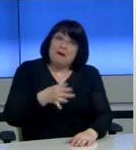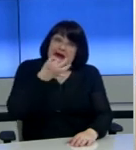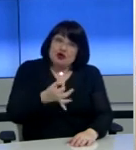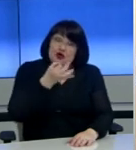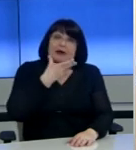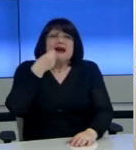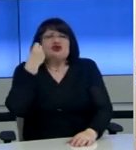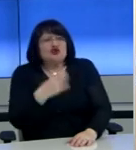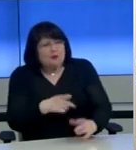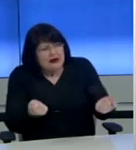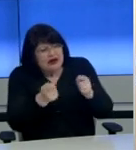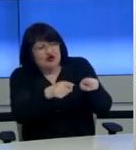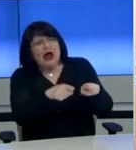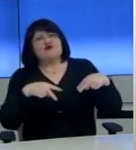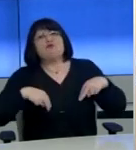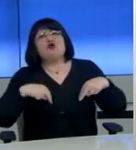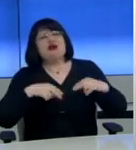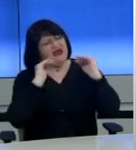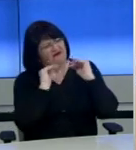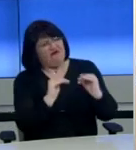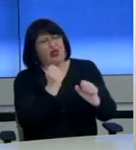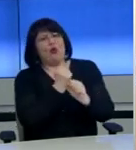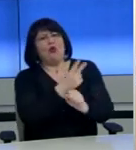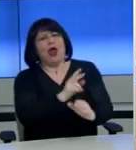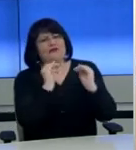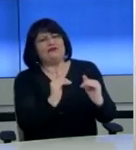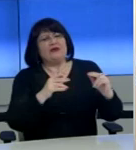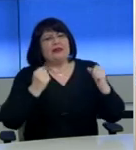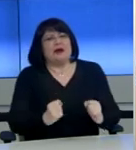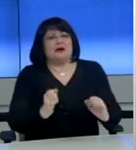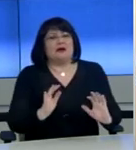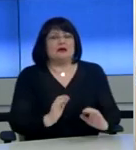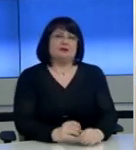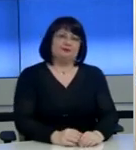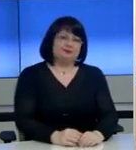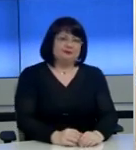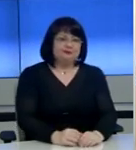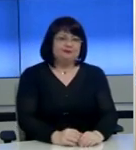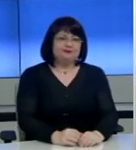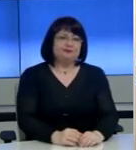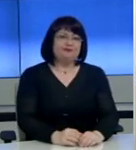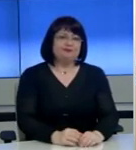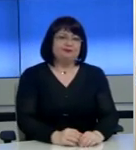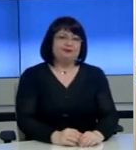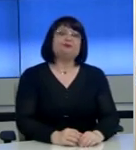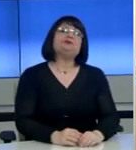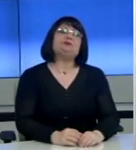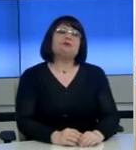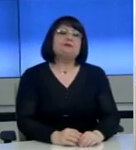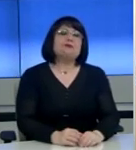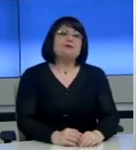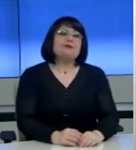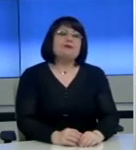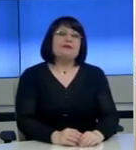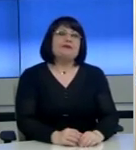κυβερνήσεως και να βρίσκονται ακόμα στη θέση τους? Την ίδια ώρα, η νεοσύστατη Εθνική Αρχή